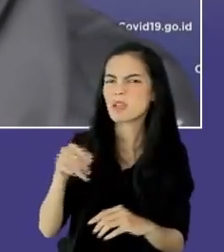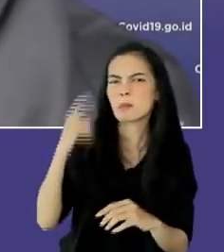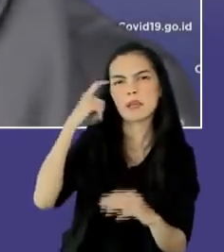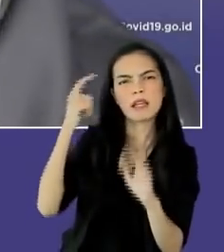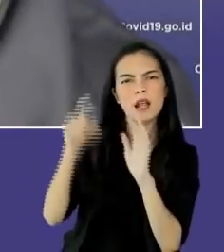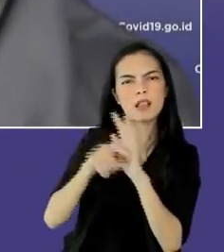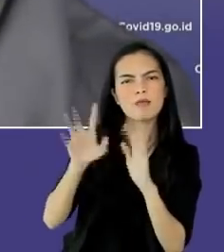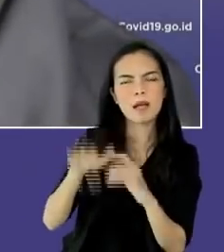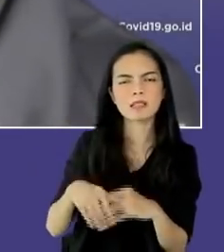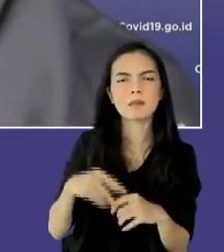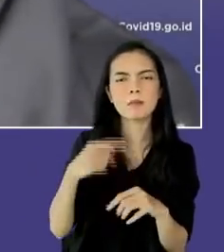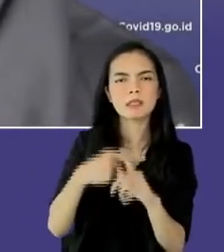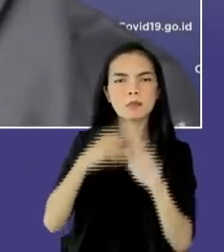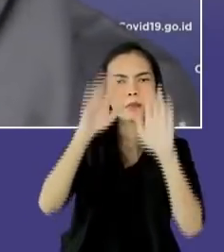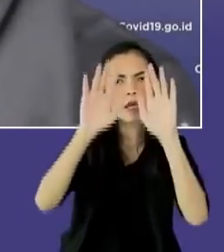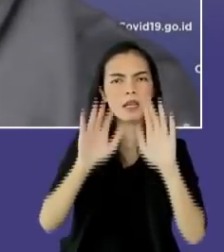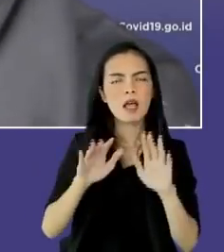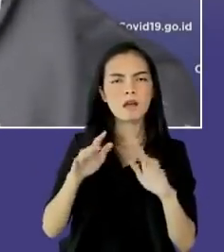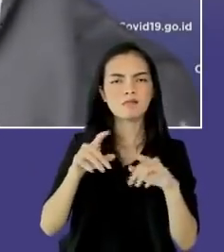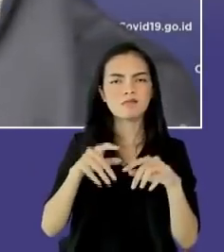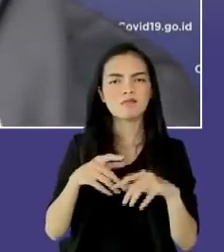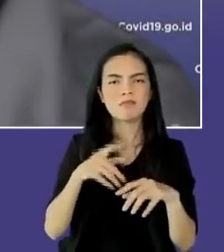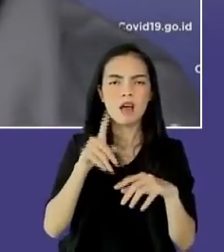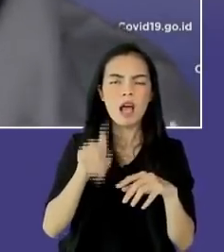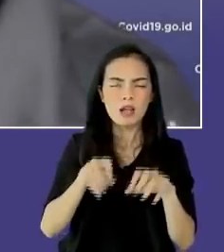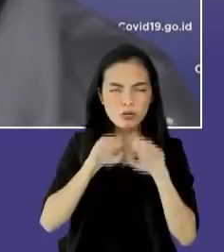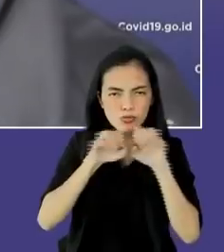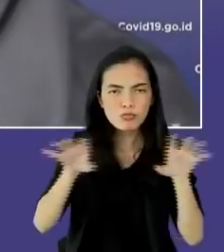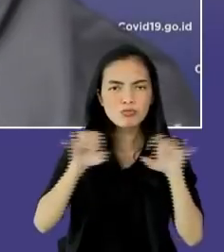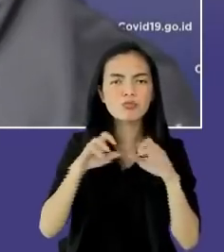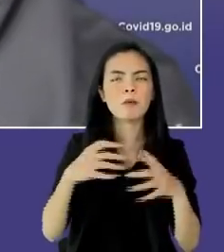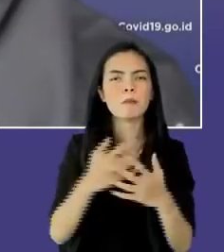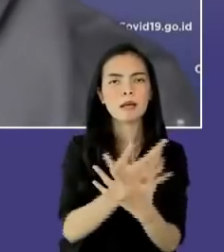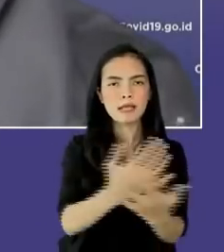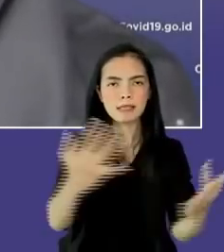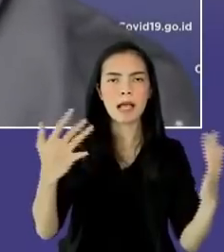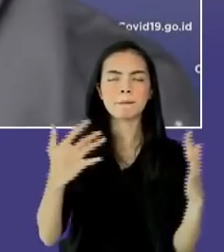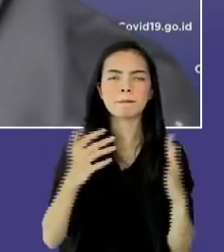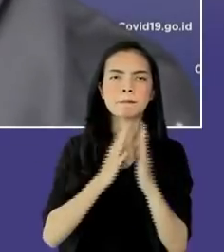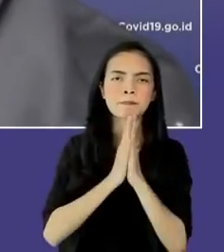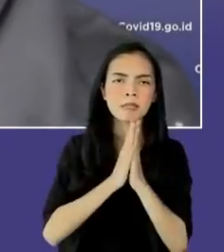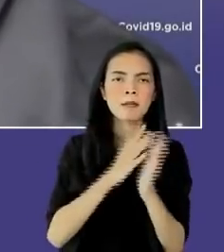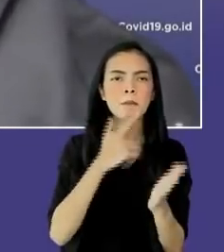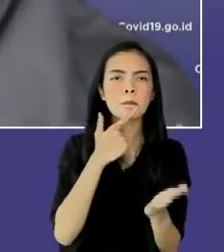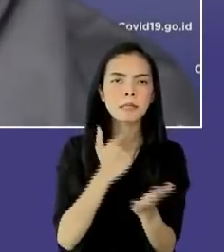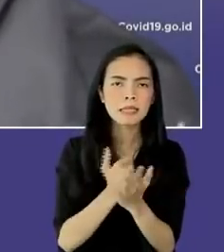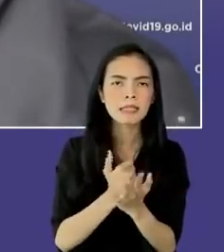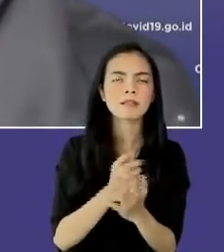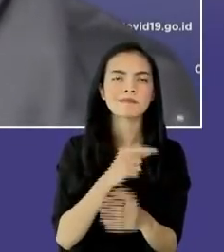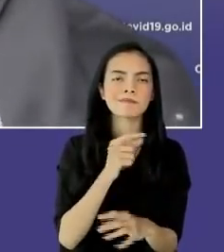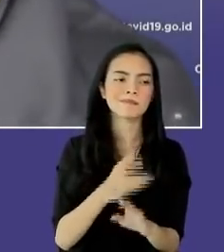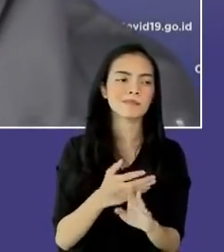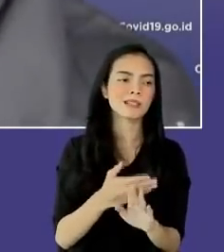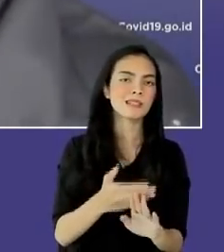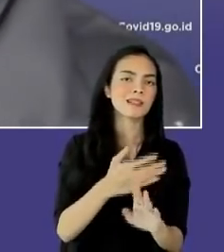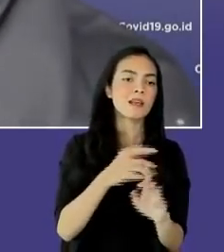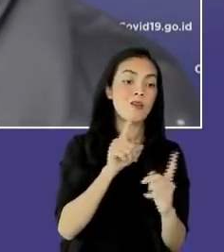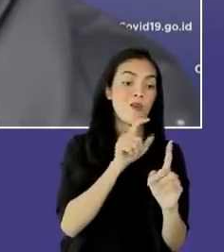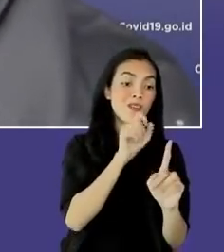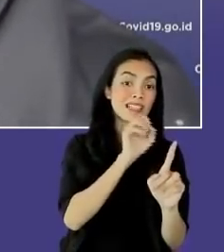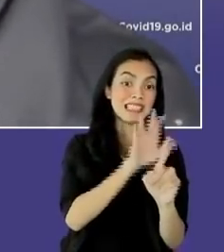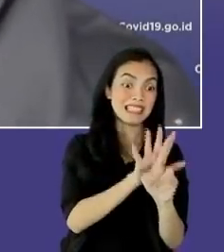juga peran media sangat besar, bagaimana kita juga bersama-sama mengajak masyarakat meng-highlight pentingnya tracing